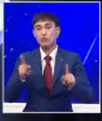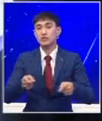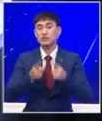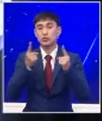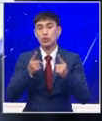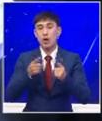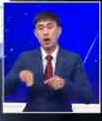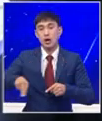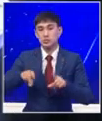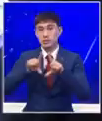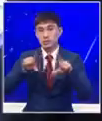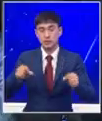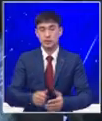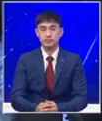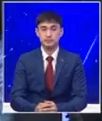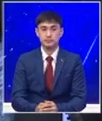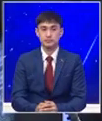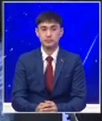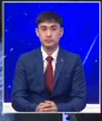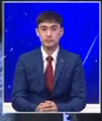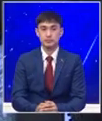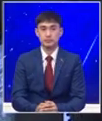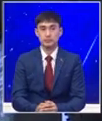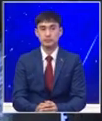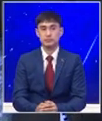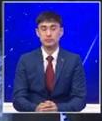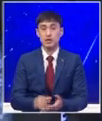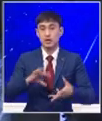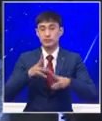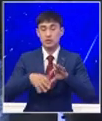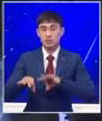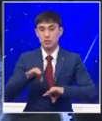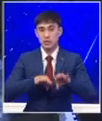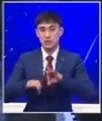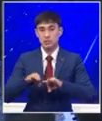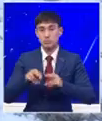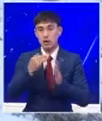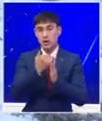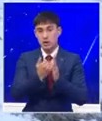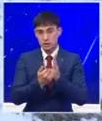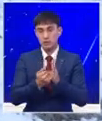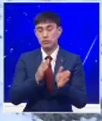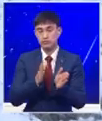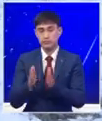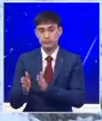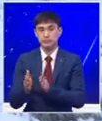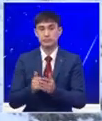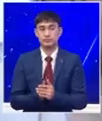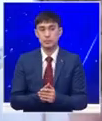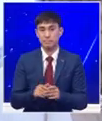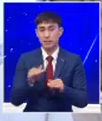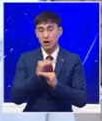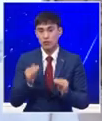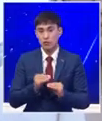возведено административное здание. В целом по проектированию по графику идем. Сейчас бізге оформляется,